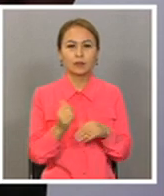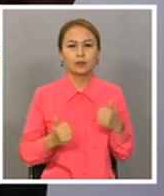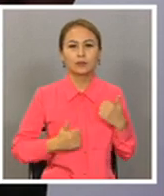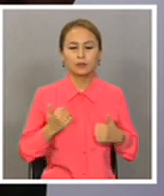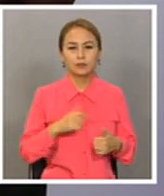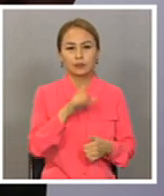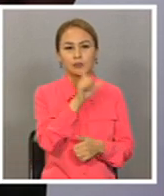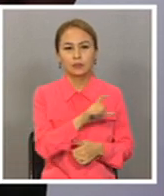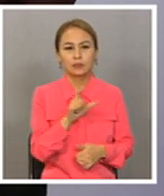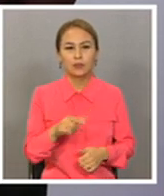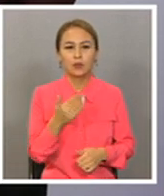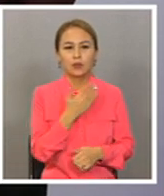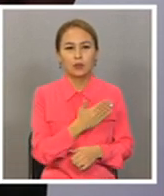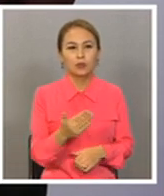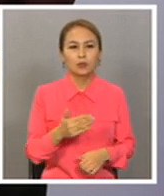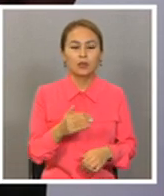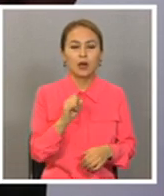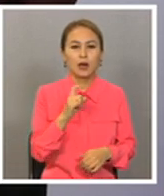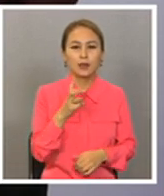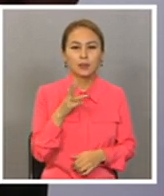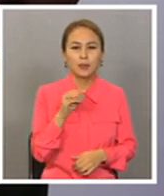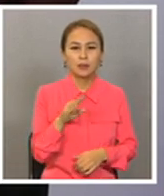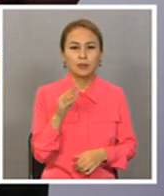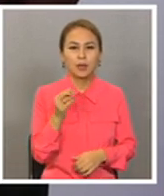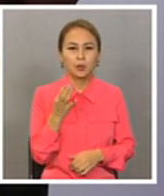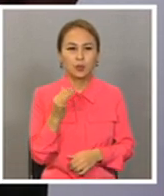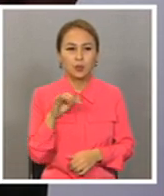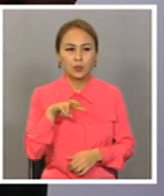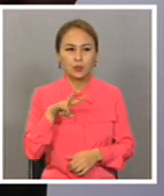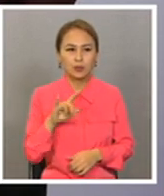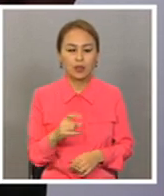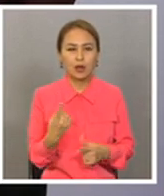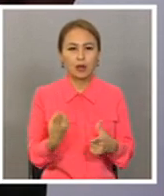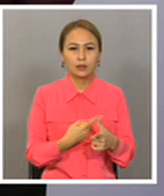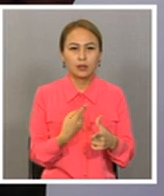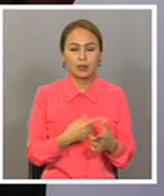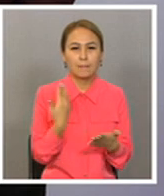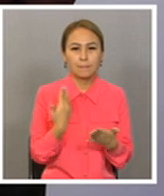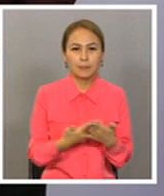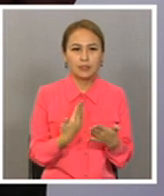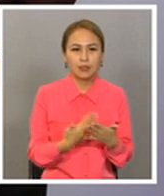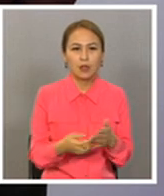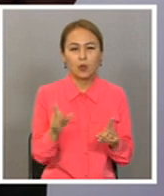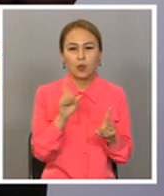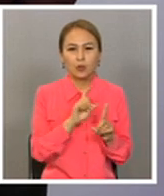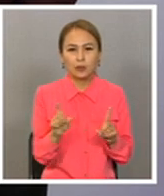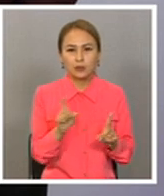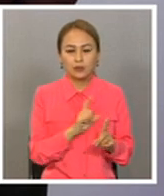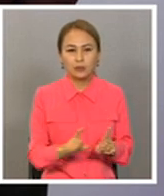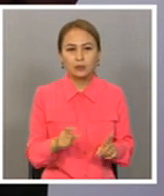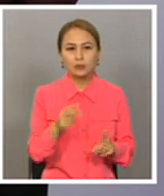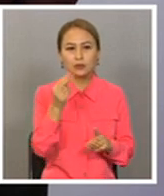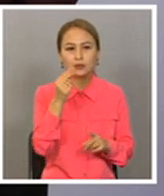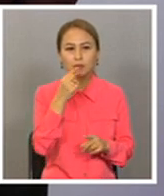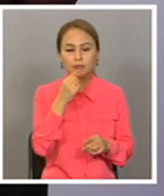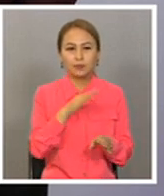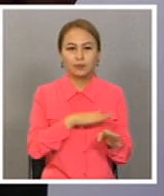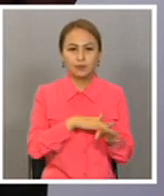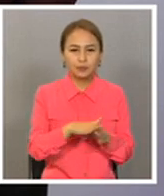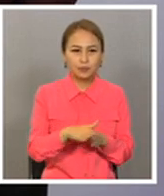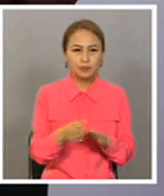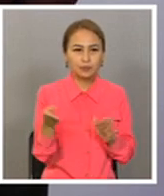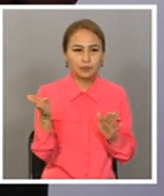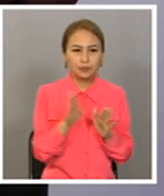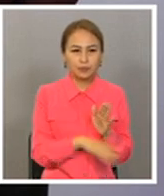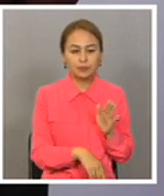адам образын Ахмет Байтұрсынұлы аталған мысал өлеңінде дәні толы және дәнсіз